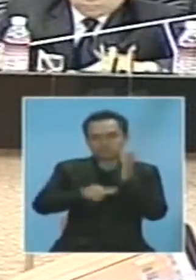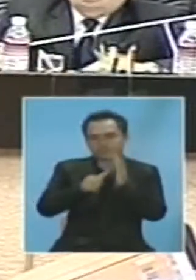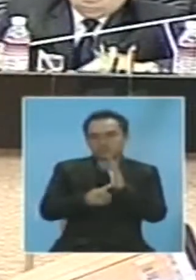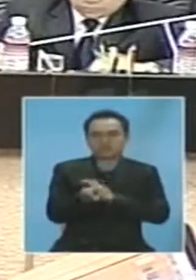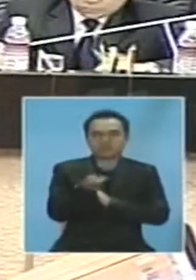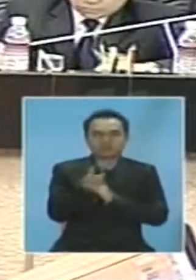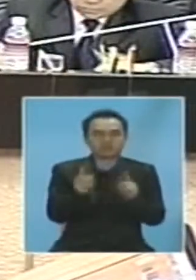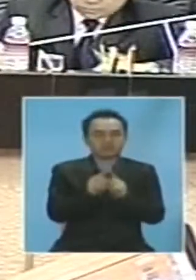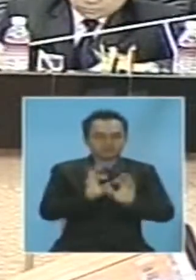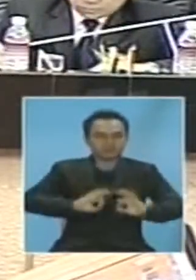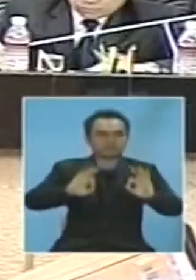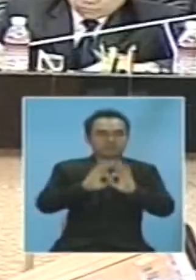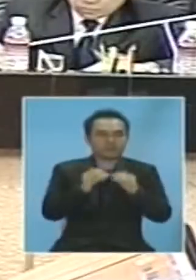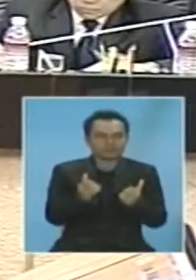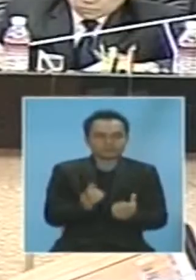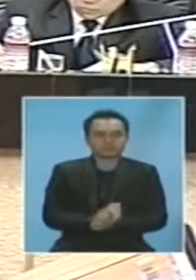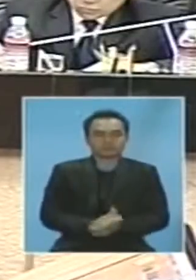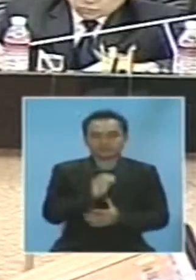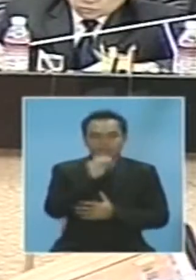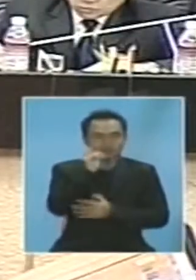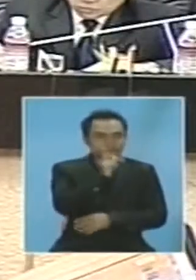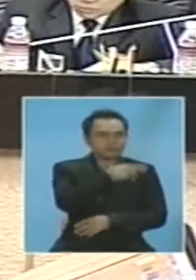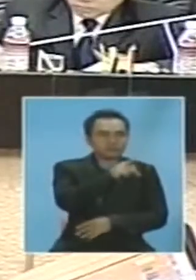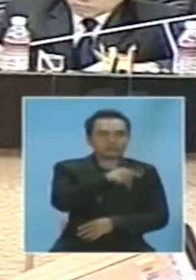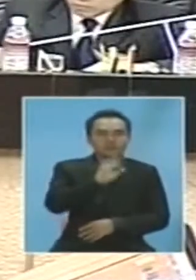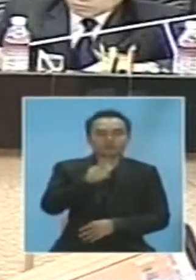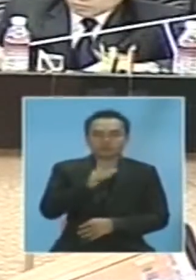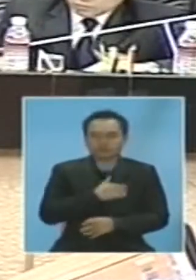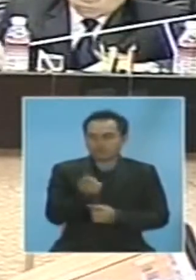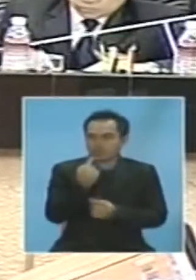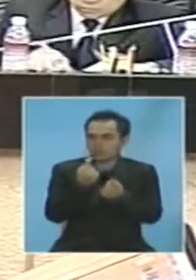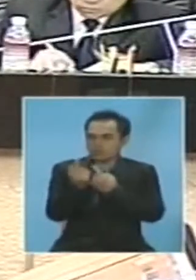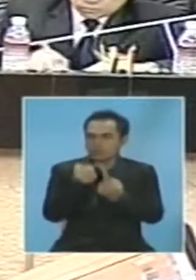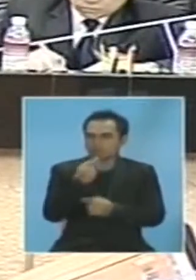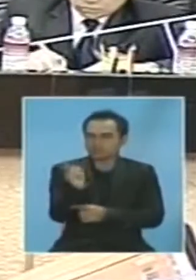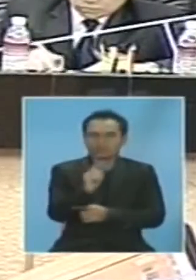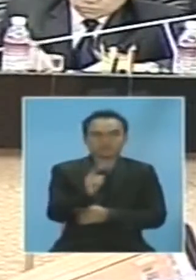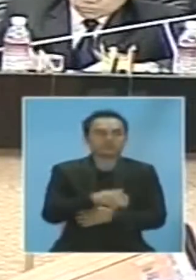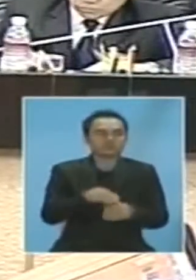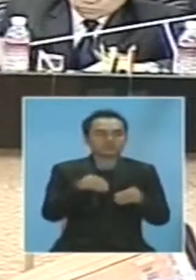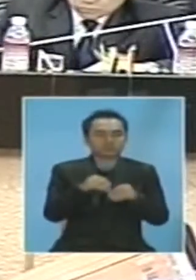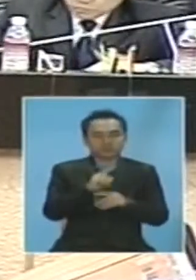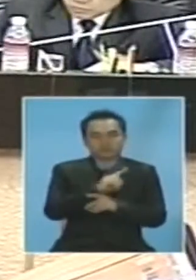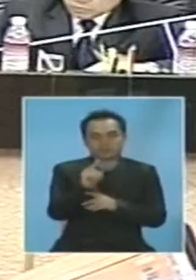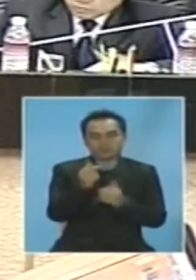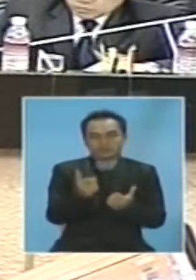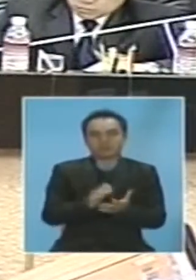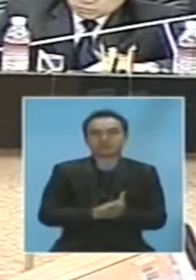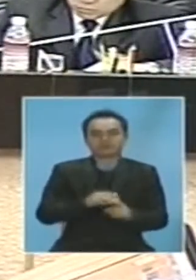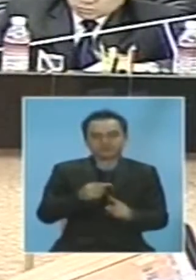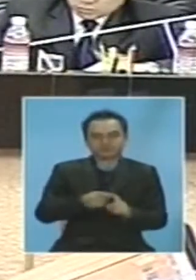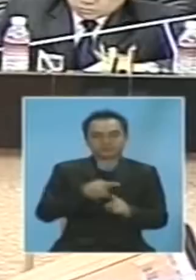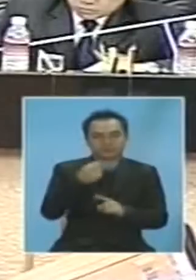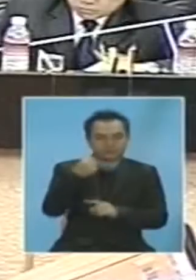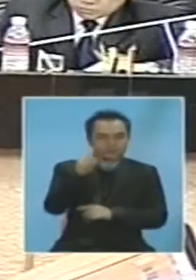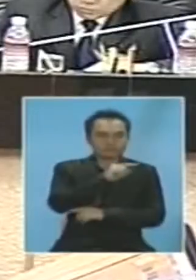ะอีกทั้งช่วงเวลาคดีที่ปปช.กล่าวหาดิฉันก็อยู่ในช่วงของวันที่9ตุล